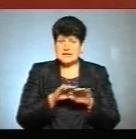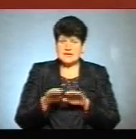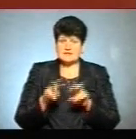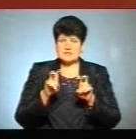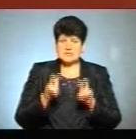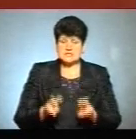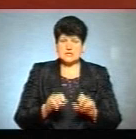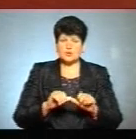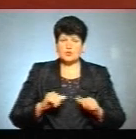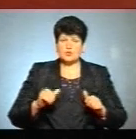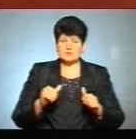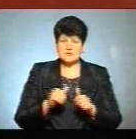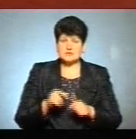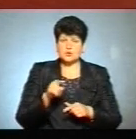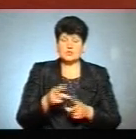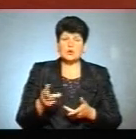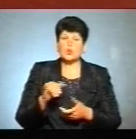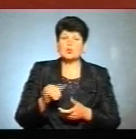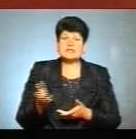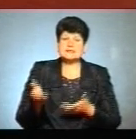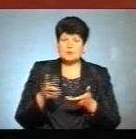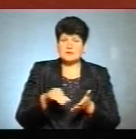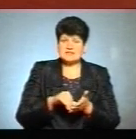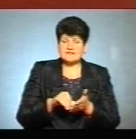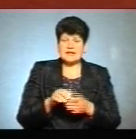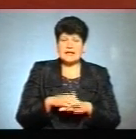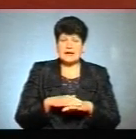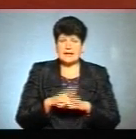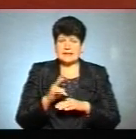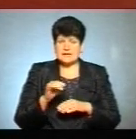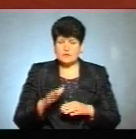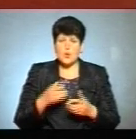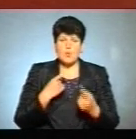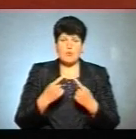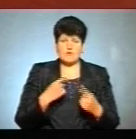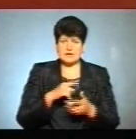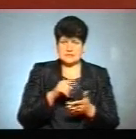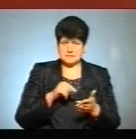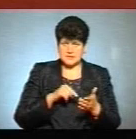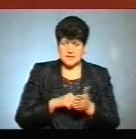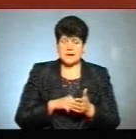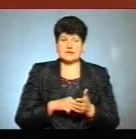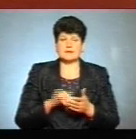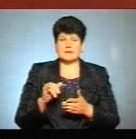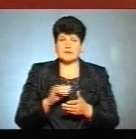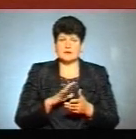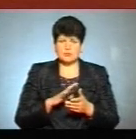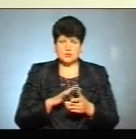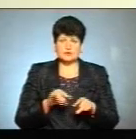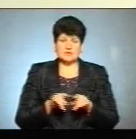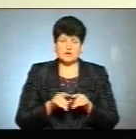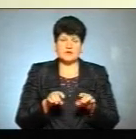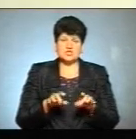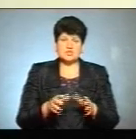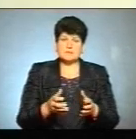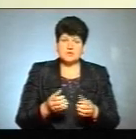засідань комісії ТЕБ, куди і запрошувались представники ринків, обговорювалися ці питання і були сумісні рішення прийняті,